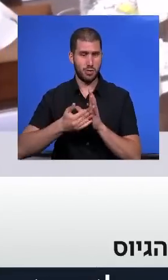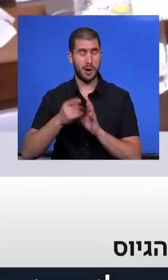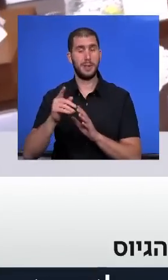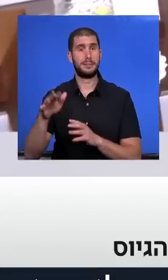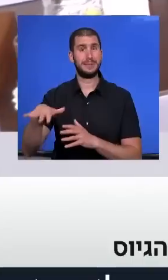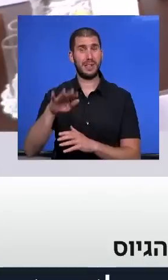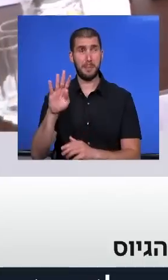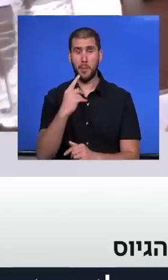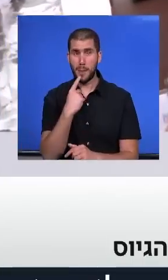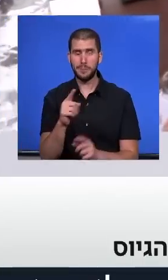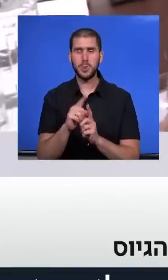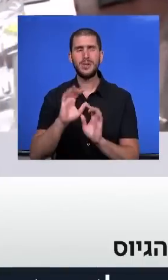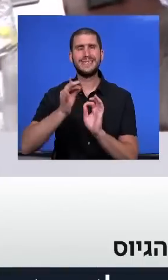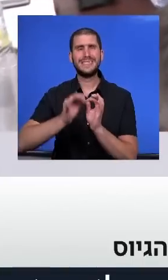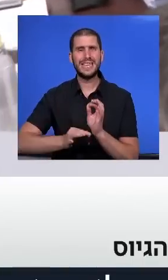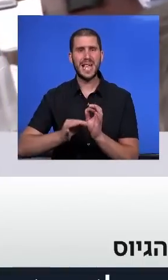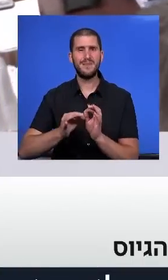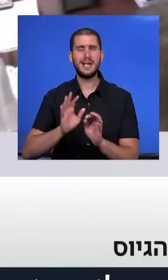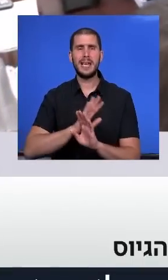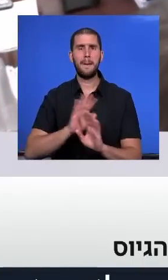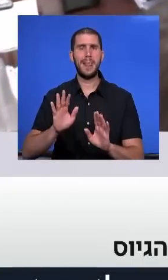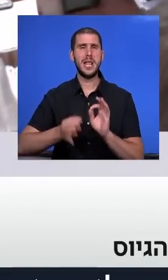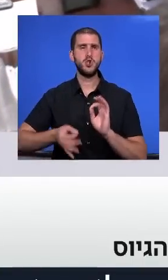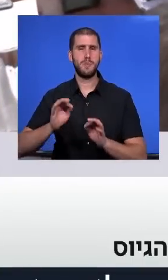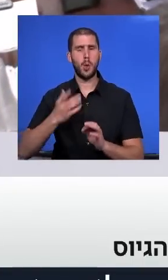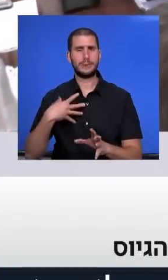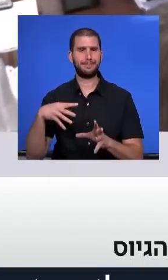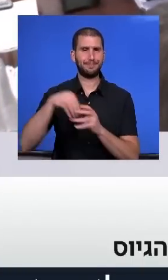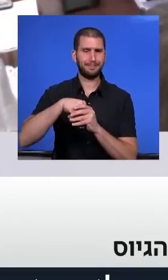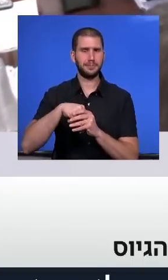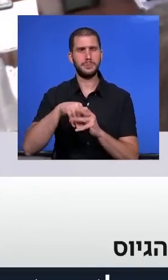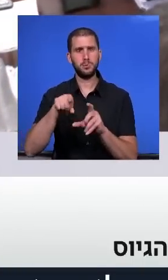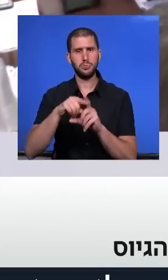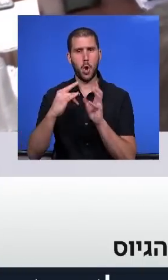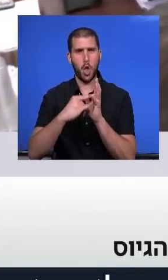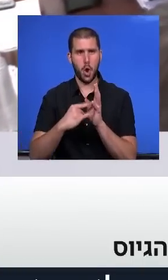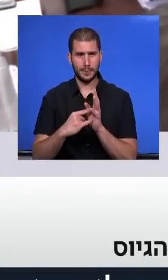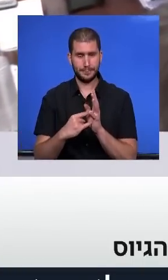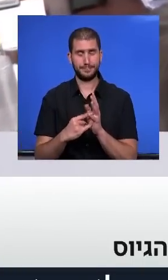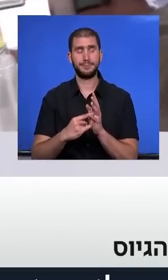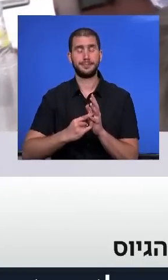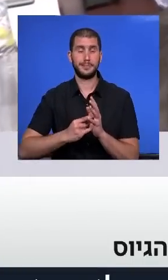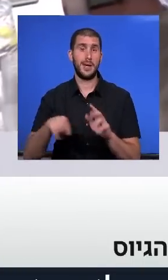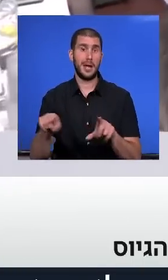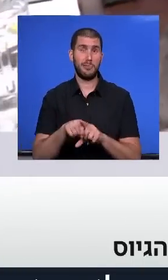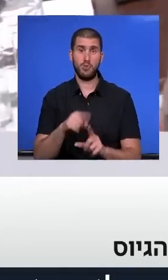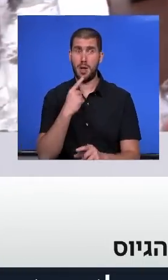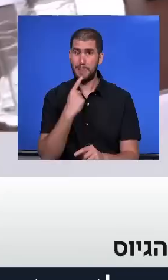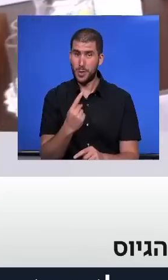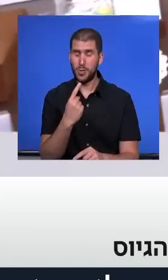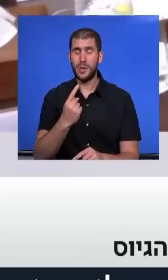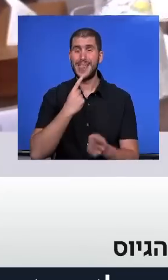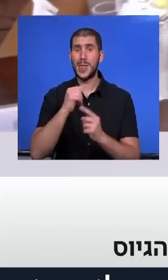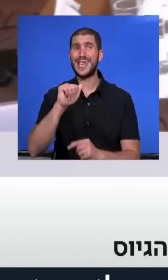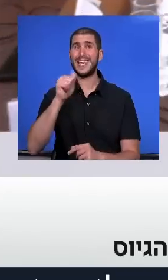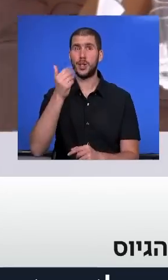את זה סעיף אי שפיטה שרוצים להכניס לחוק הזה. כפי שציינו, מיכל, דיון ראשון